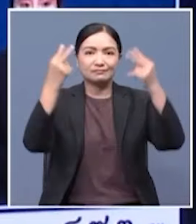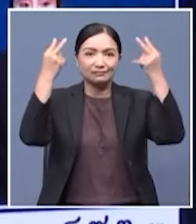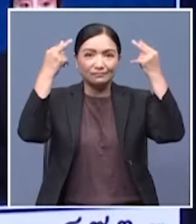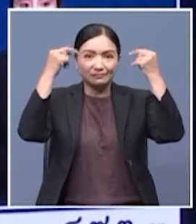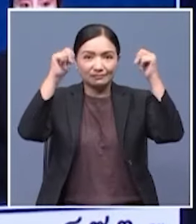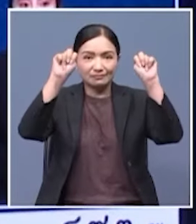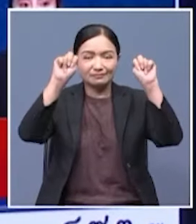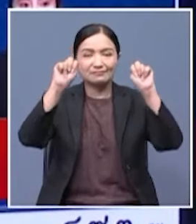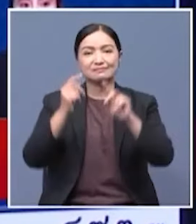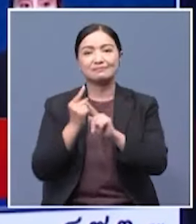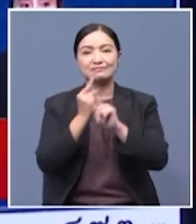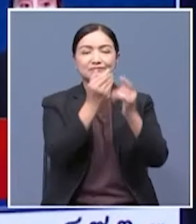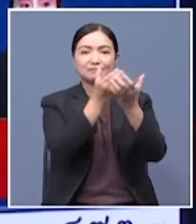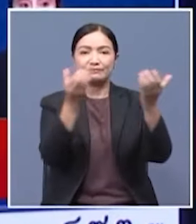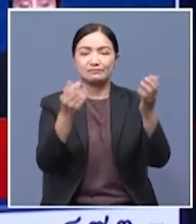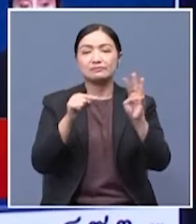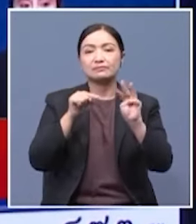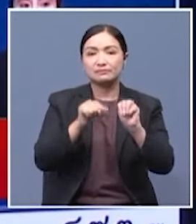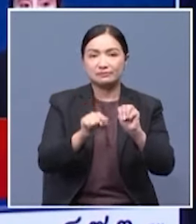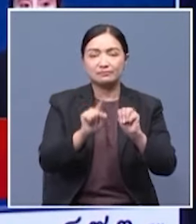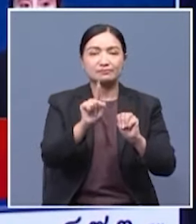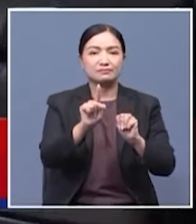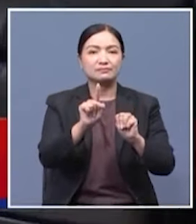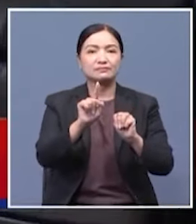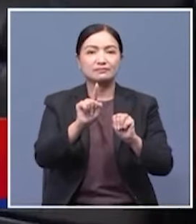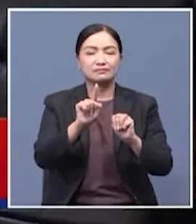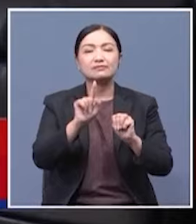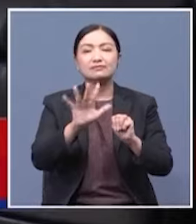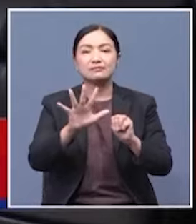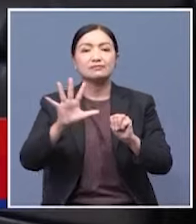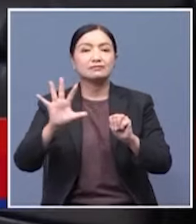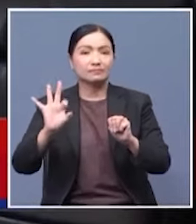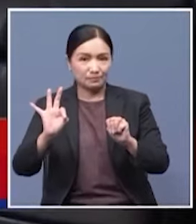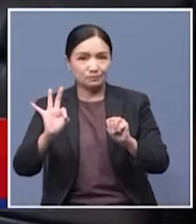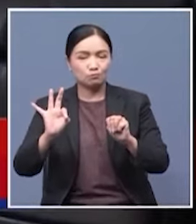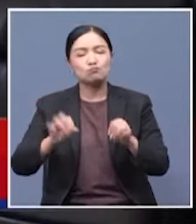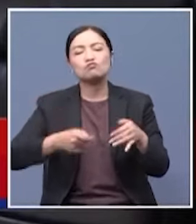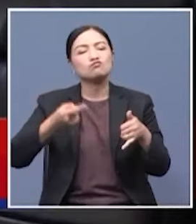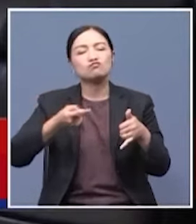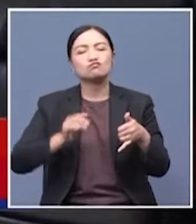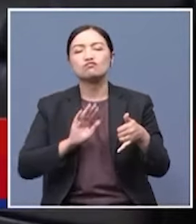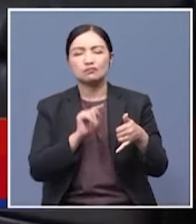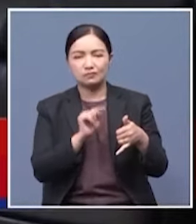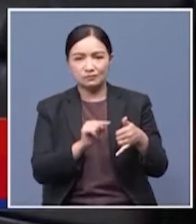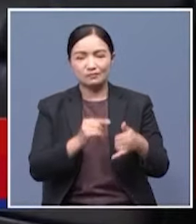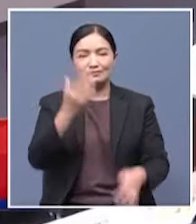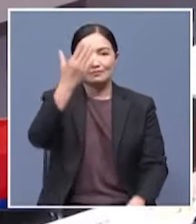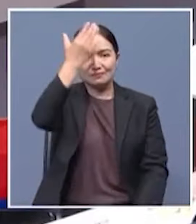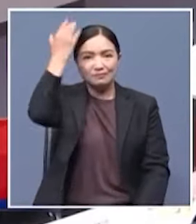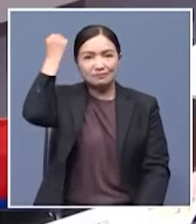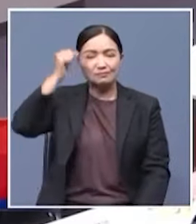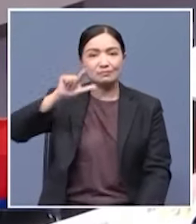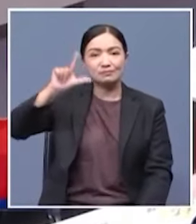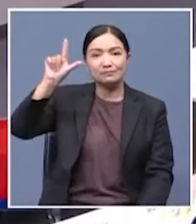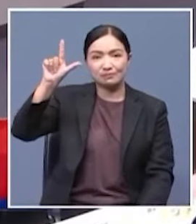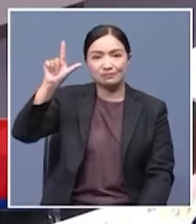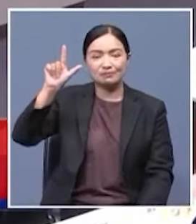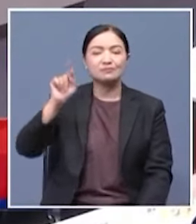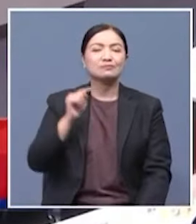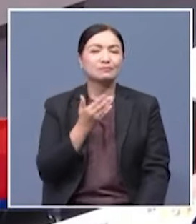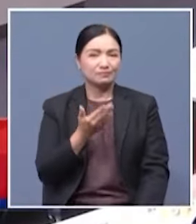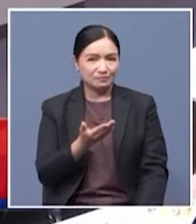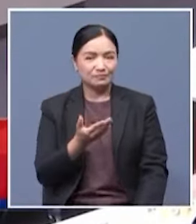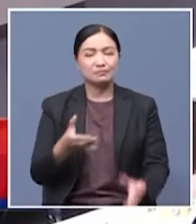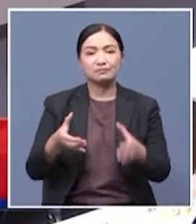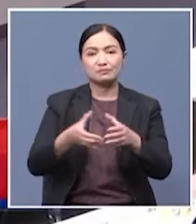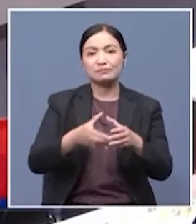นายกรัฐมนตรีตามรัฐธรรมนูญมาตรา 159ไม่พลิกโผนะครับเมื่อนางสาวแพรทองธารชินวัตรแคนดิตนายก